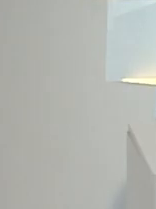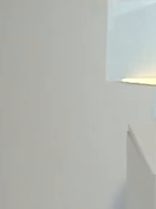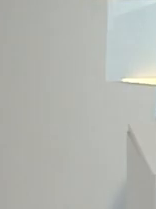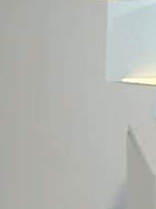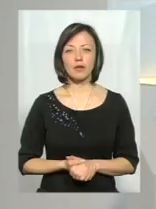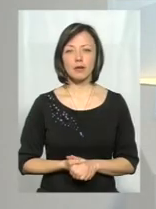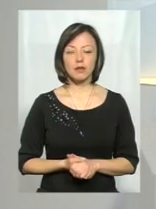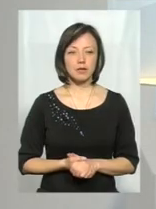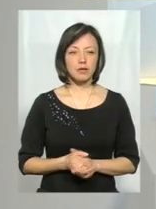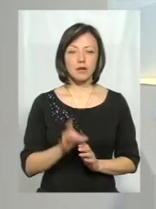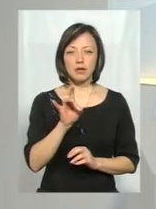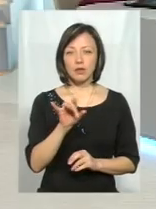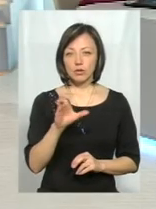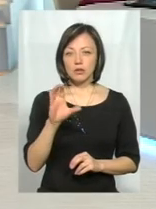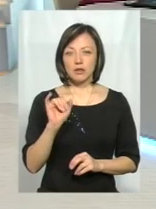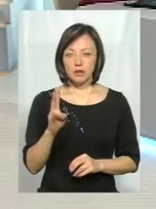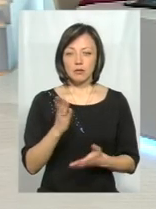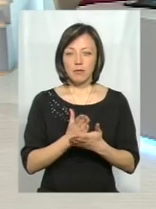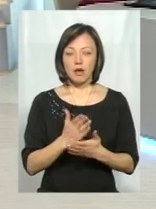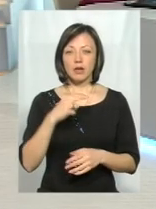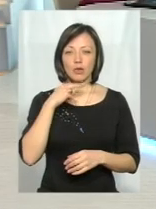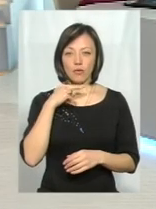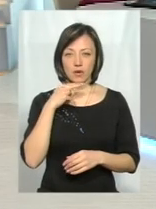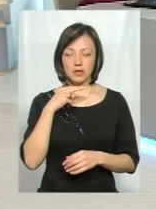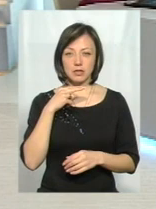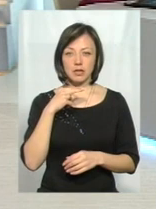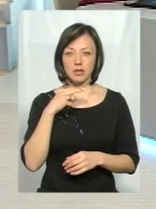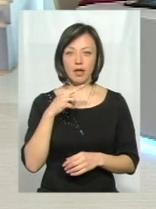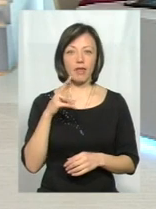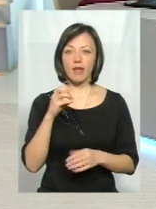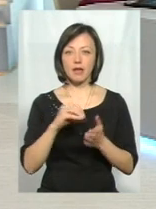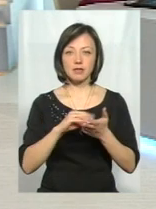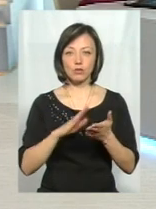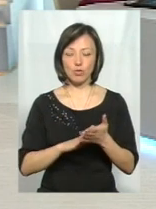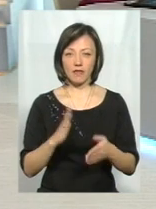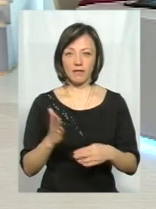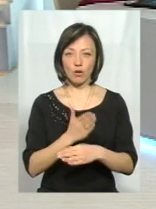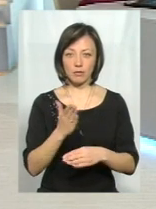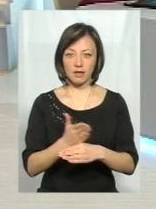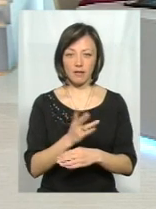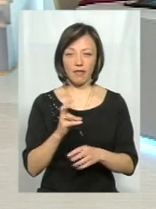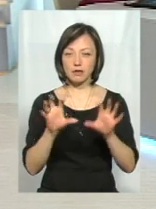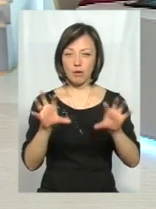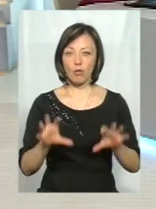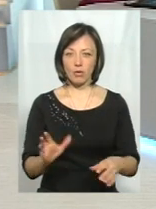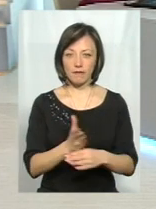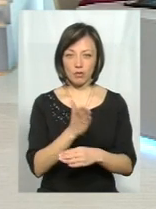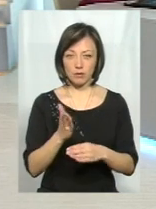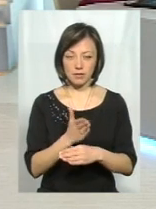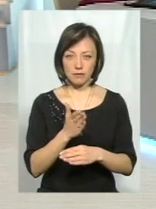Пан Руслан має на увазі, скоріше всього, про незареєстроване виробництво, про так. Нелегальне